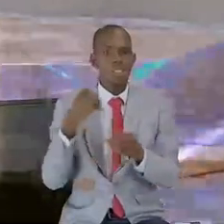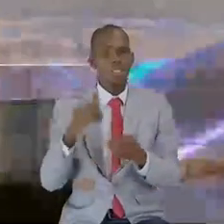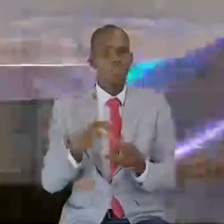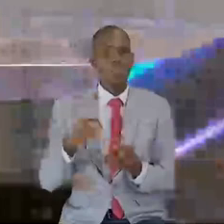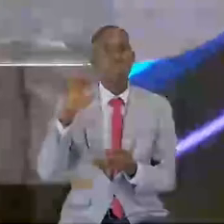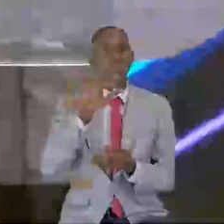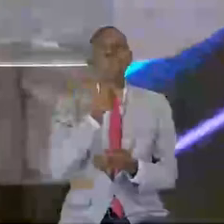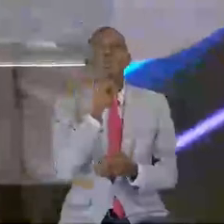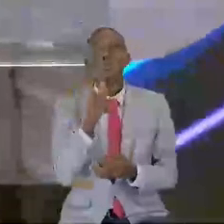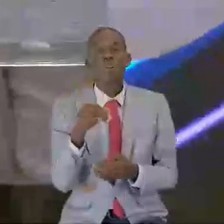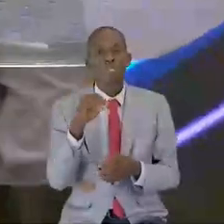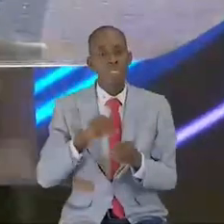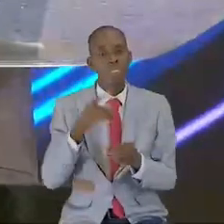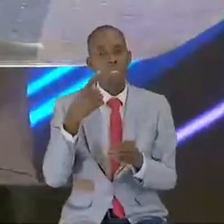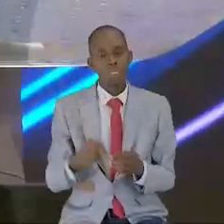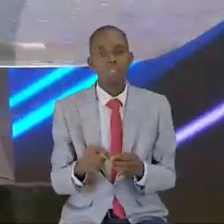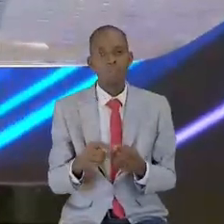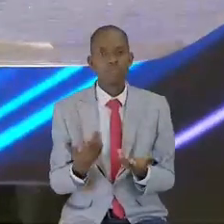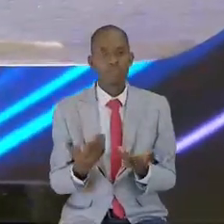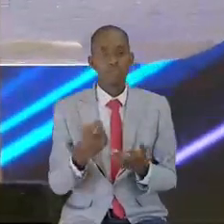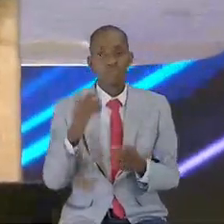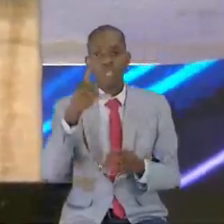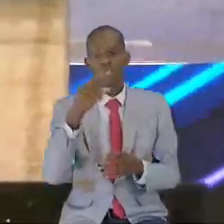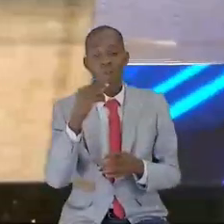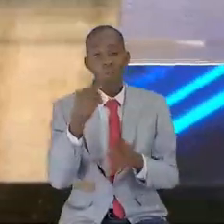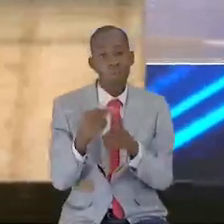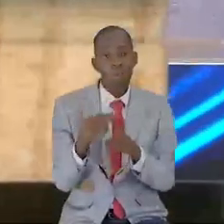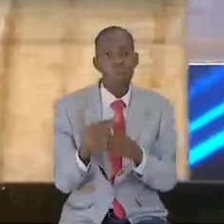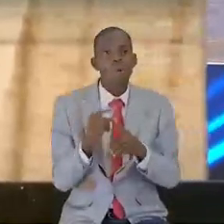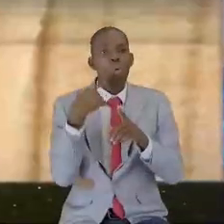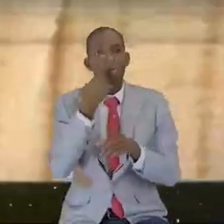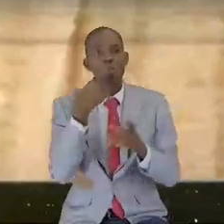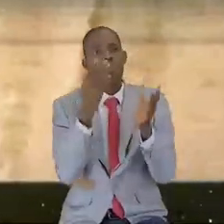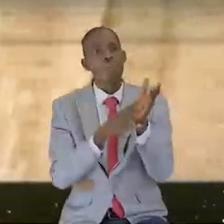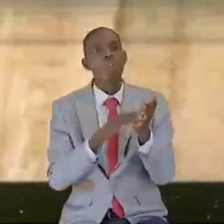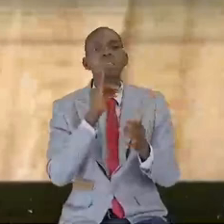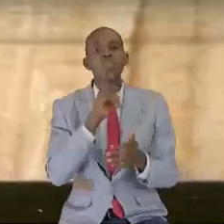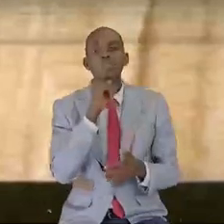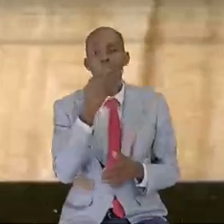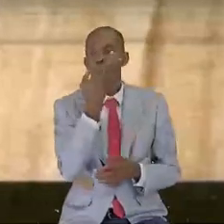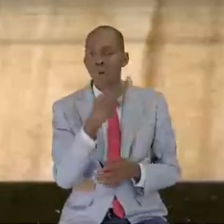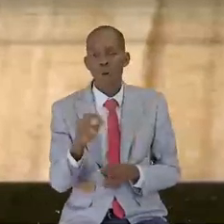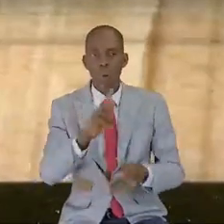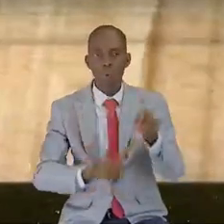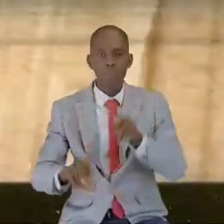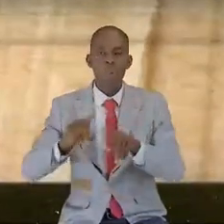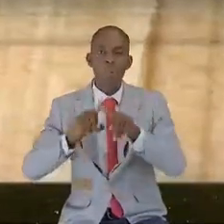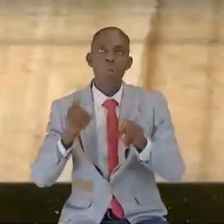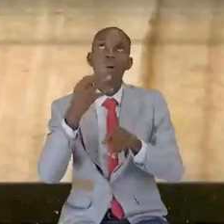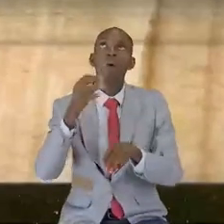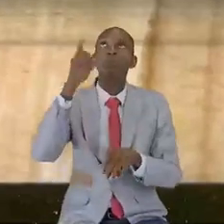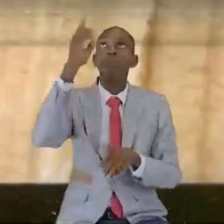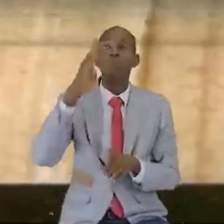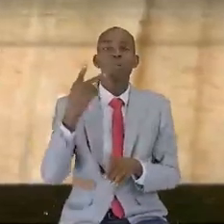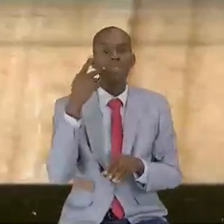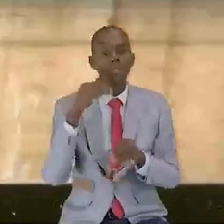cœur, selon l'esprit, non selon la lettre. La louange de ce juif ne vient pas des hommes, mais de Dieu.